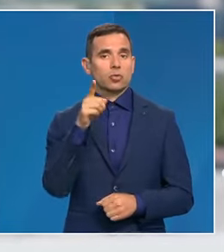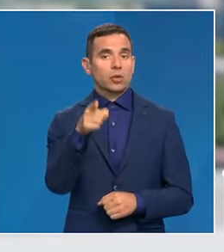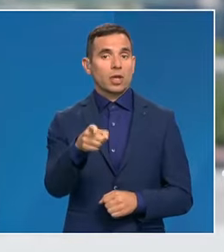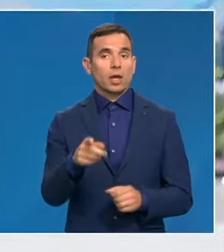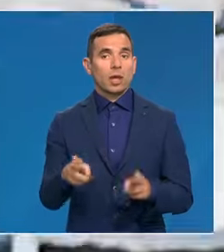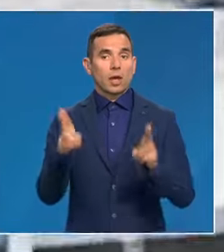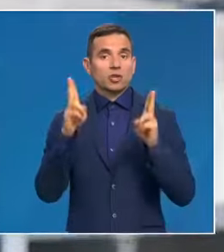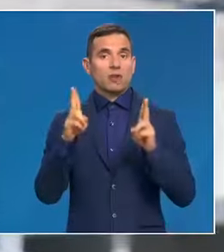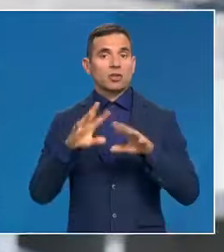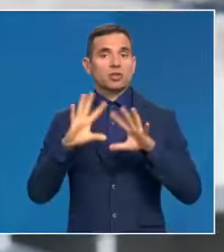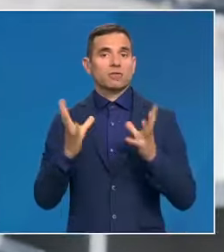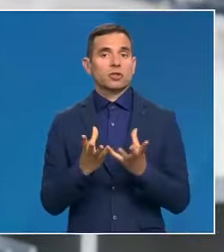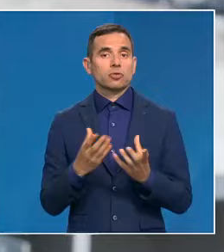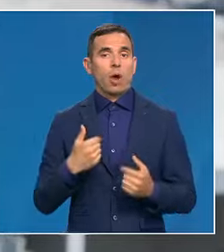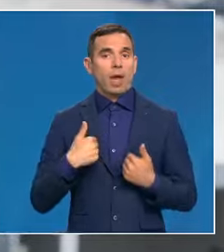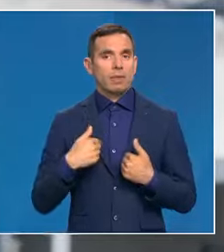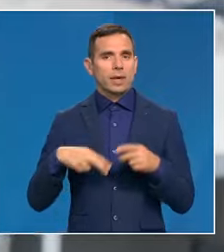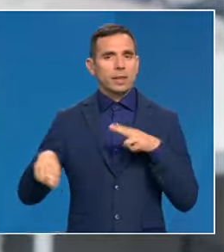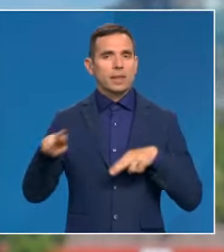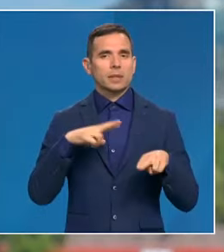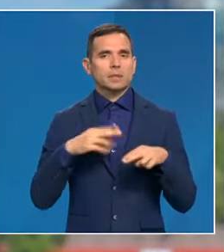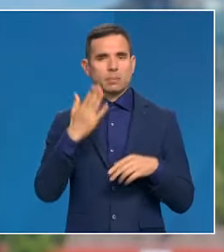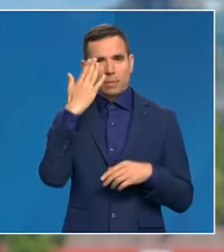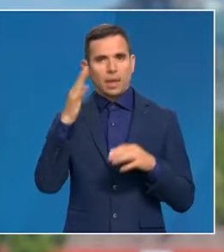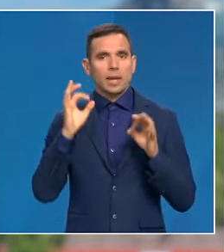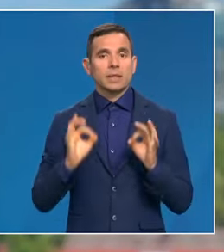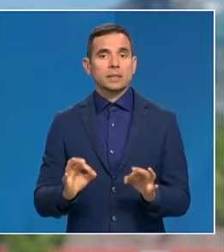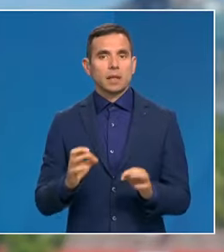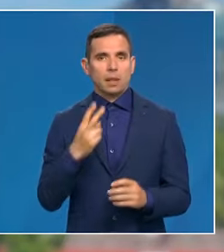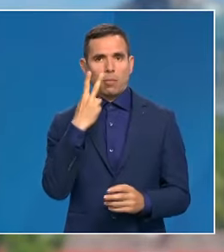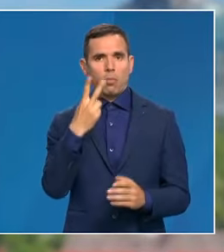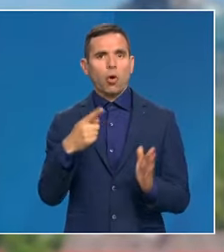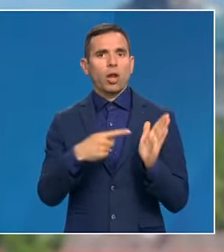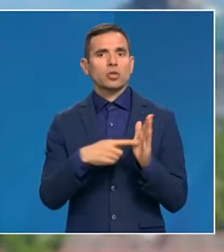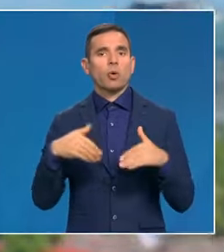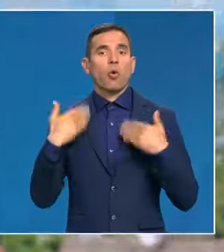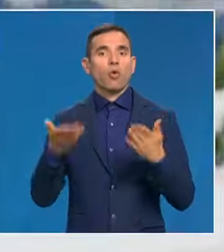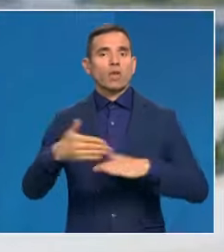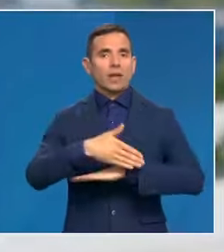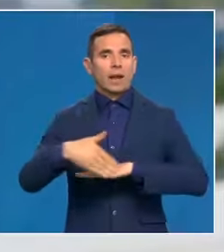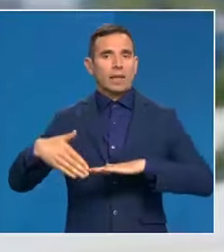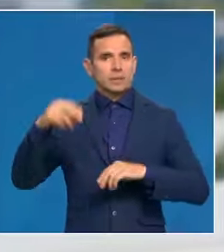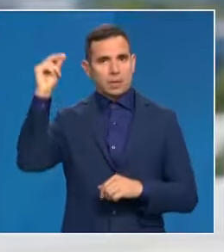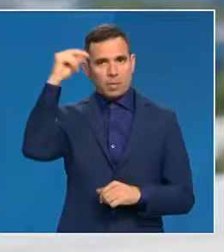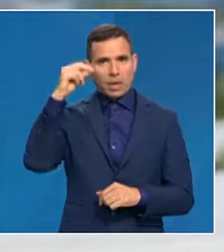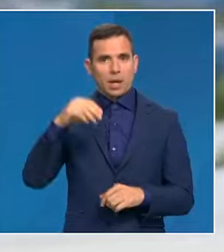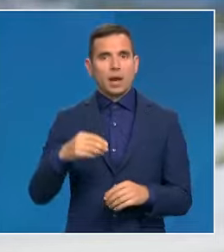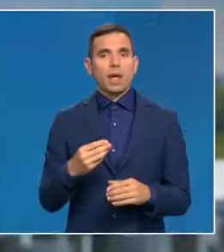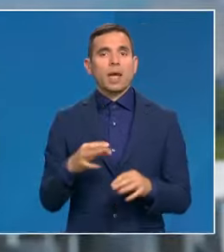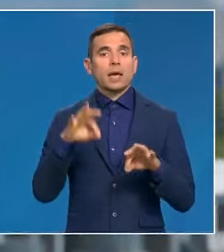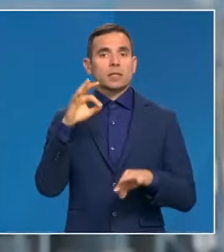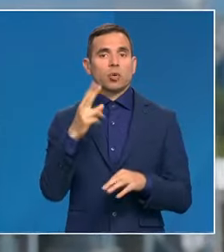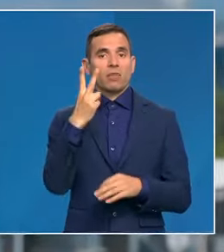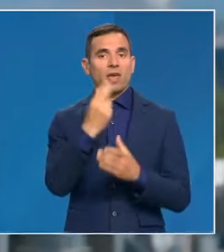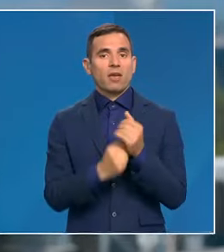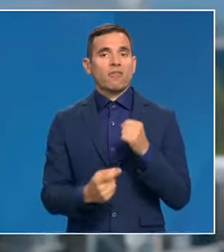решаваш всичко. А ние търсим истината. Поглеждаме и отвъд границите на страната. Избори 2-1.